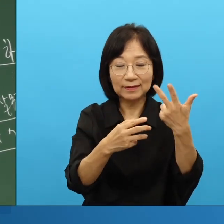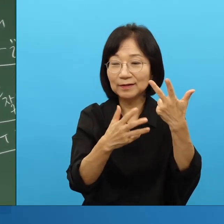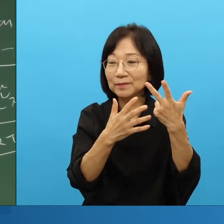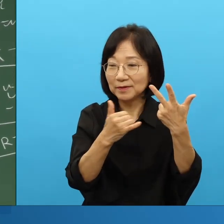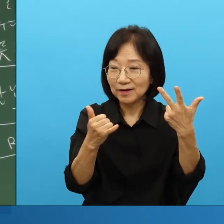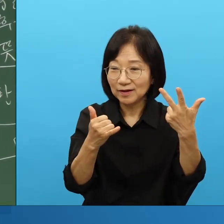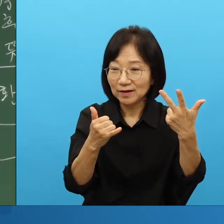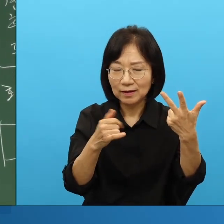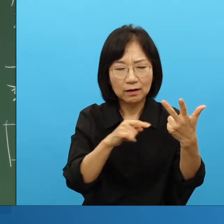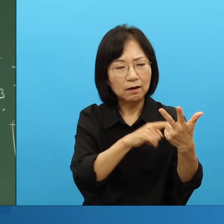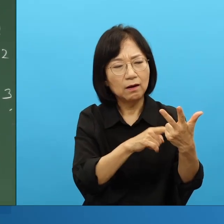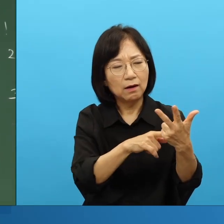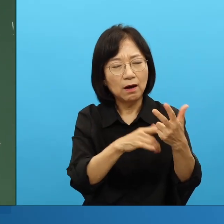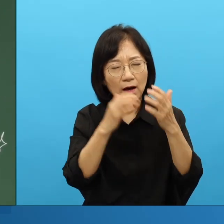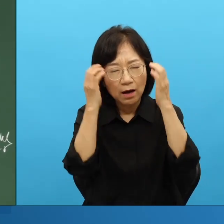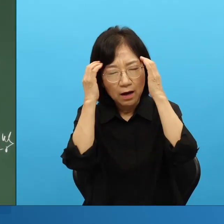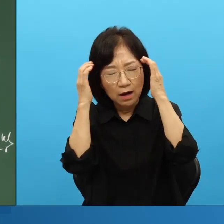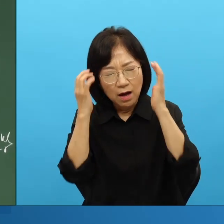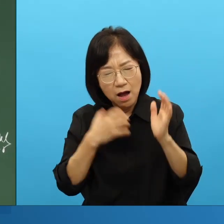환난이나 어려움 왔는데